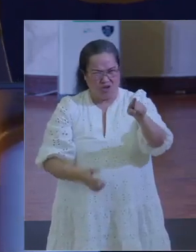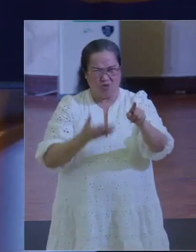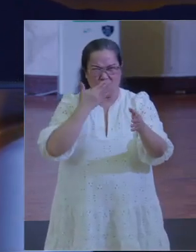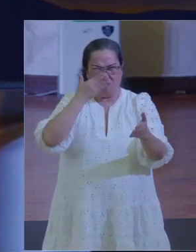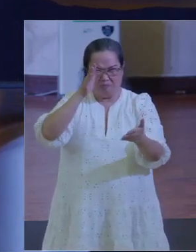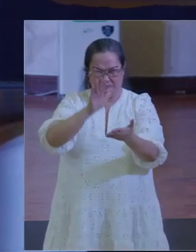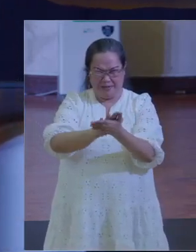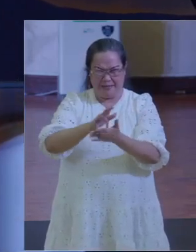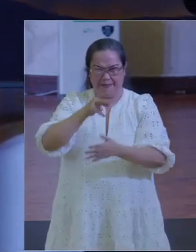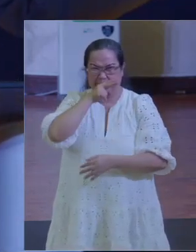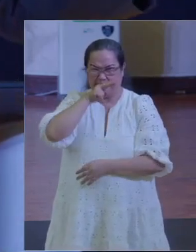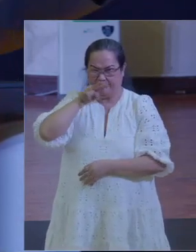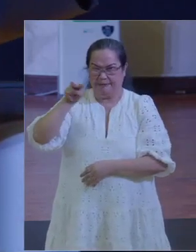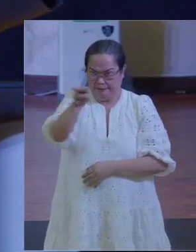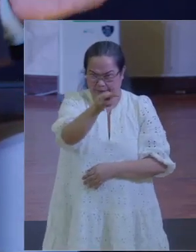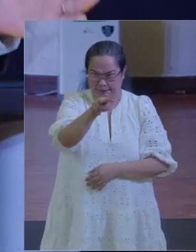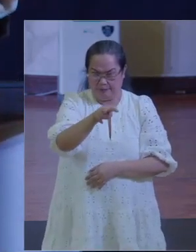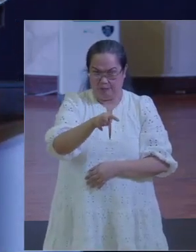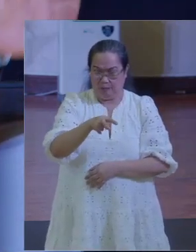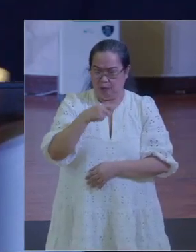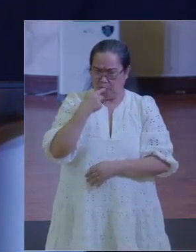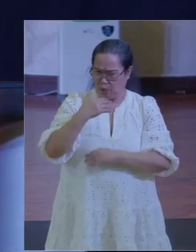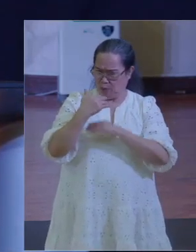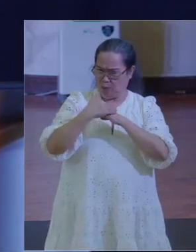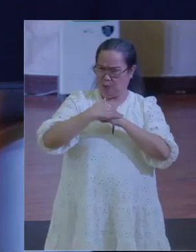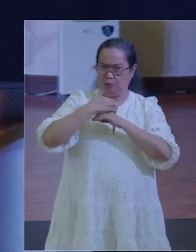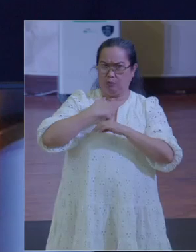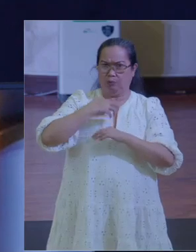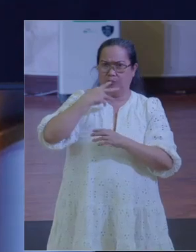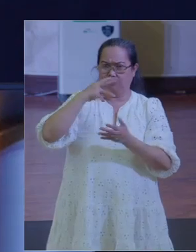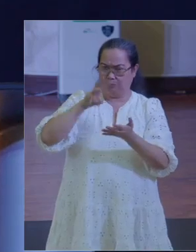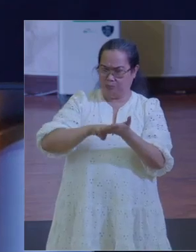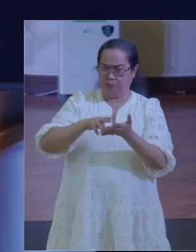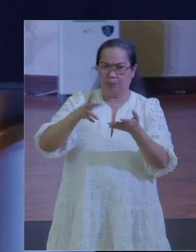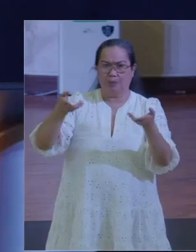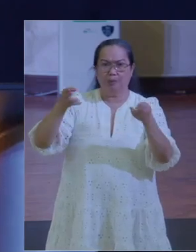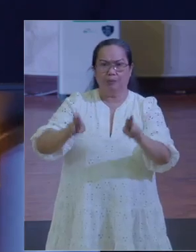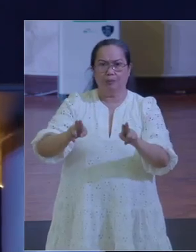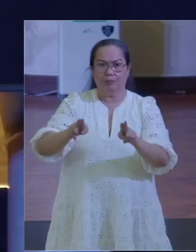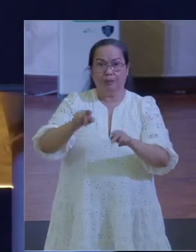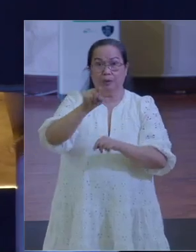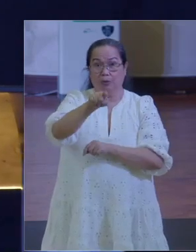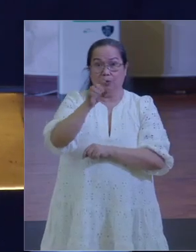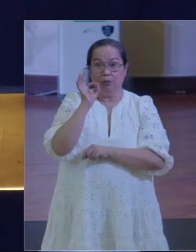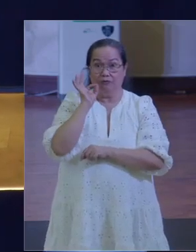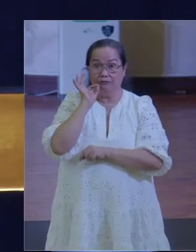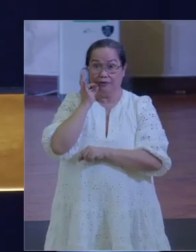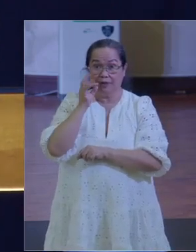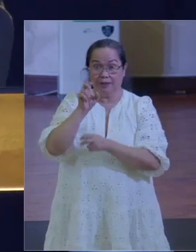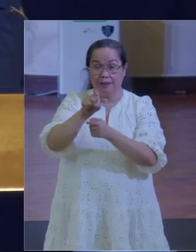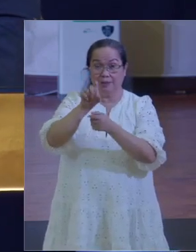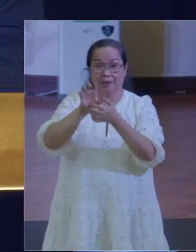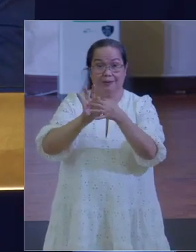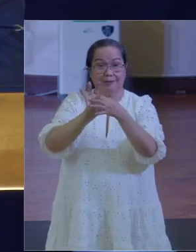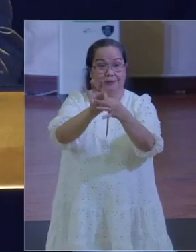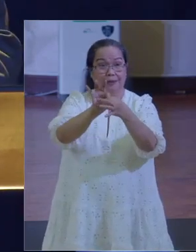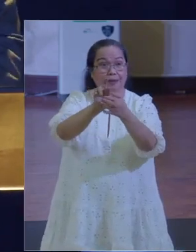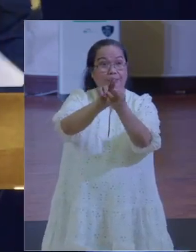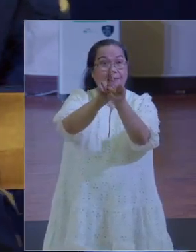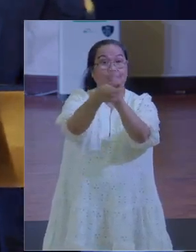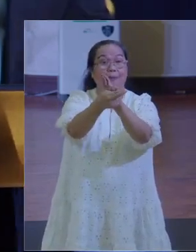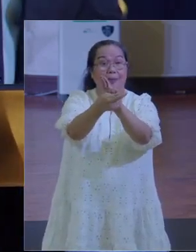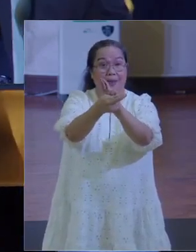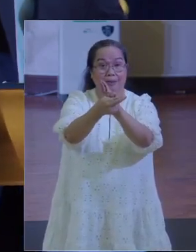vipers, kasi may mga nagpapanggap, who warn you to flee from the wrath to come? Bear fruits in keeping with repentance. Ibig sabihin, mamunga